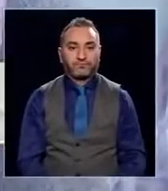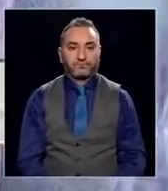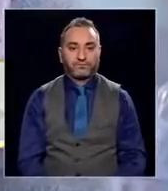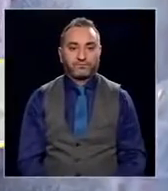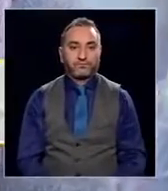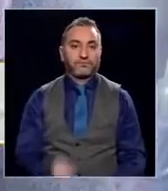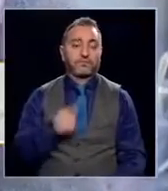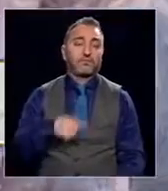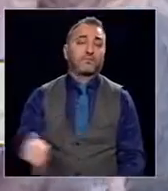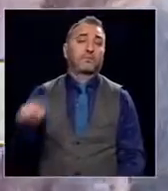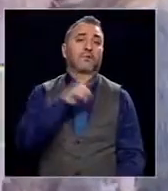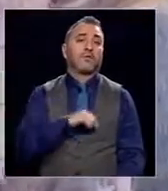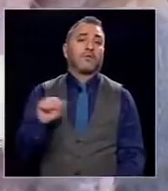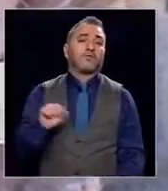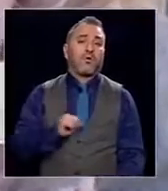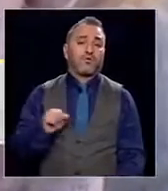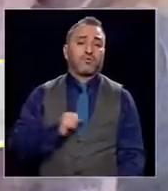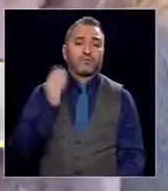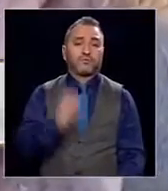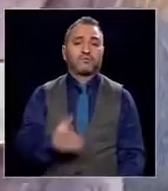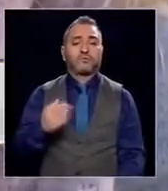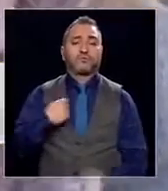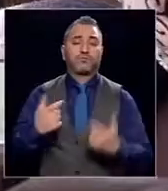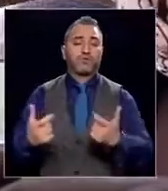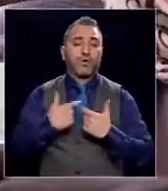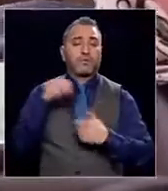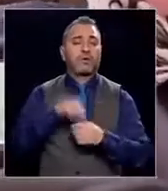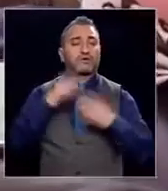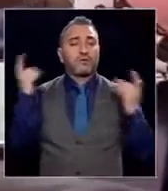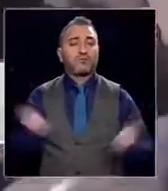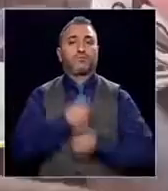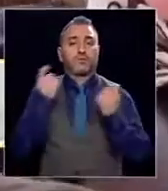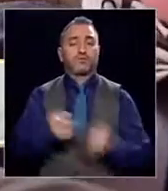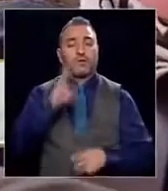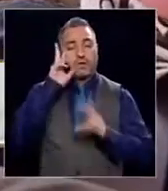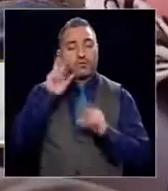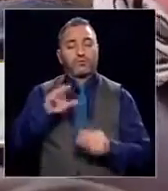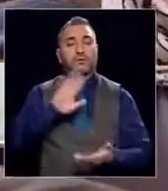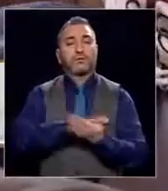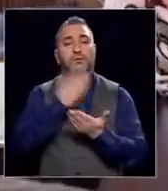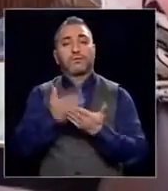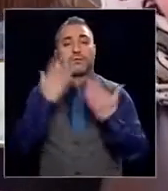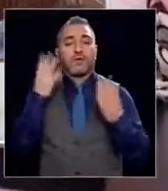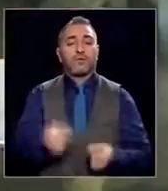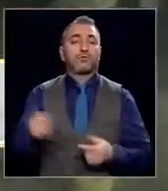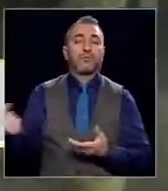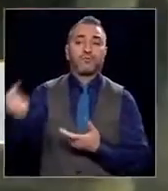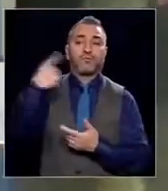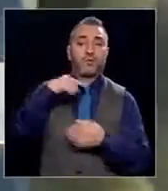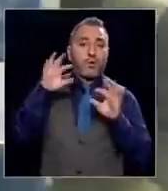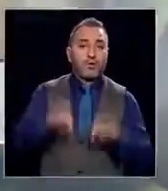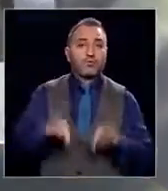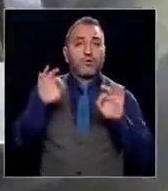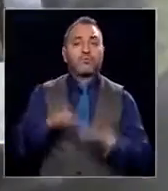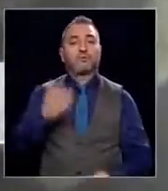Korkuyoruz hepimiz, stresliyiz. Korunmak için elimizden gelen her şeyi yapıyoruz. Uykularımız kaçtı. Yani düşünüyoruz buraya da gelir mi diye.